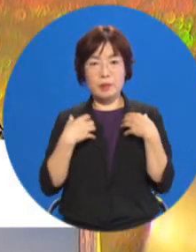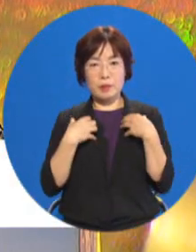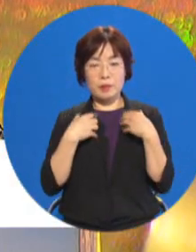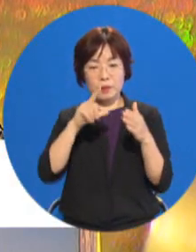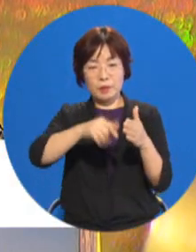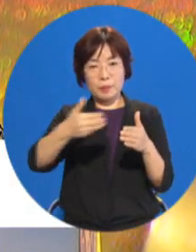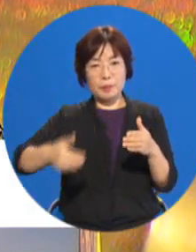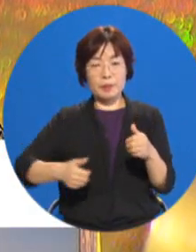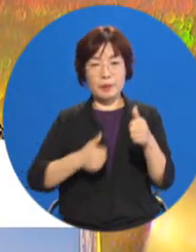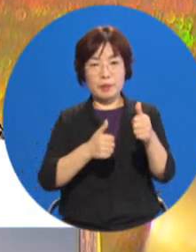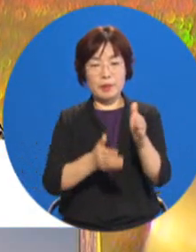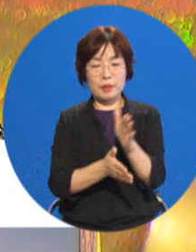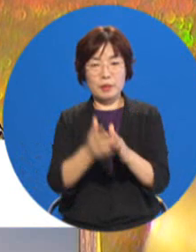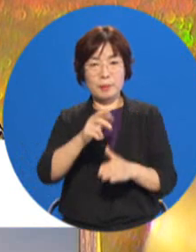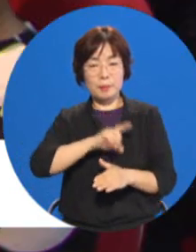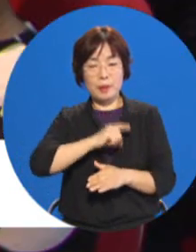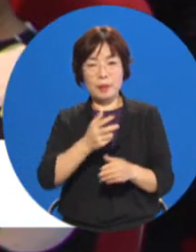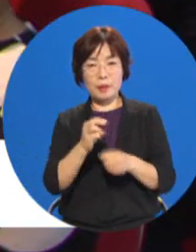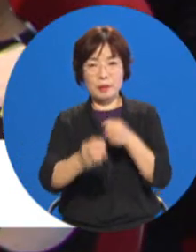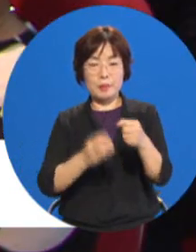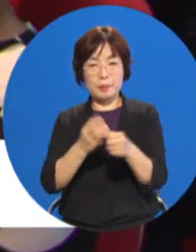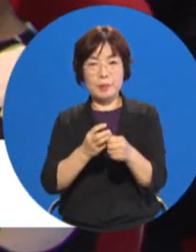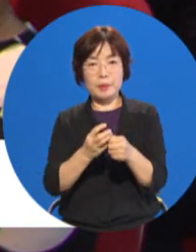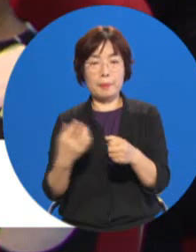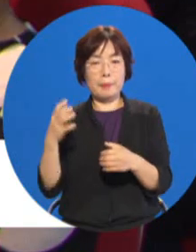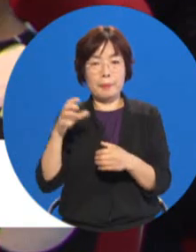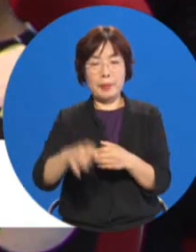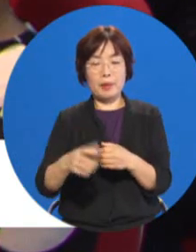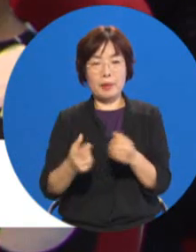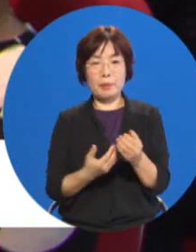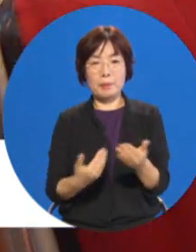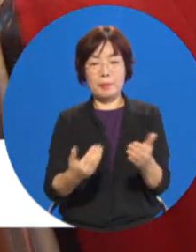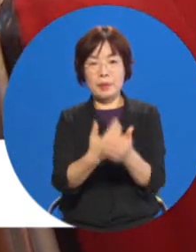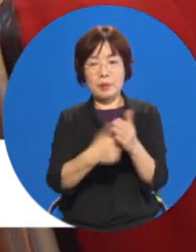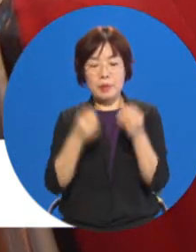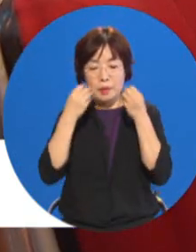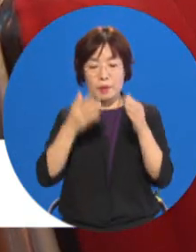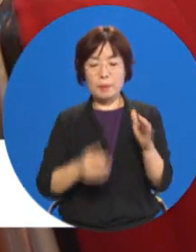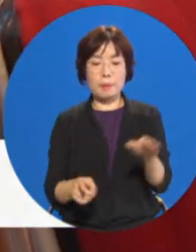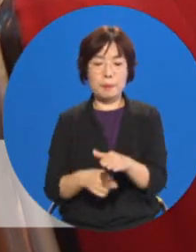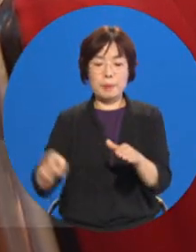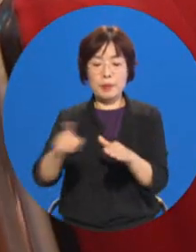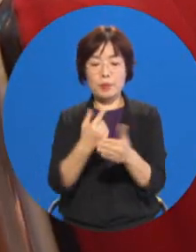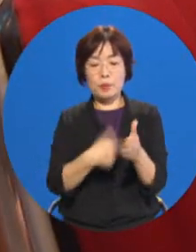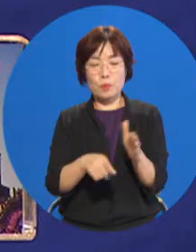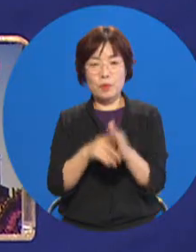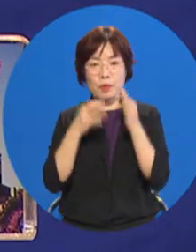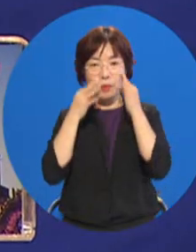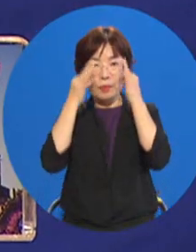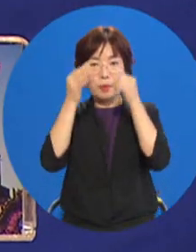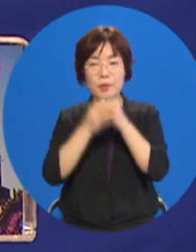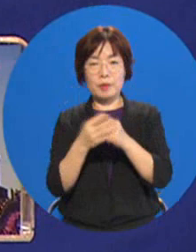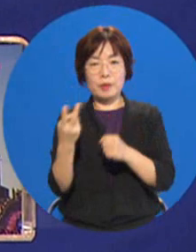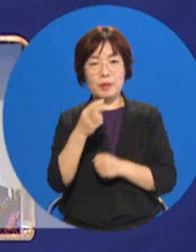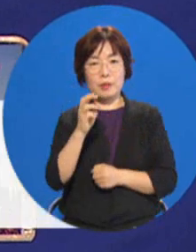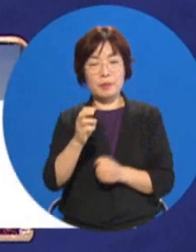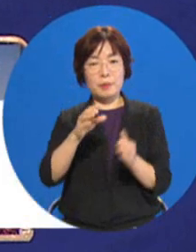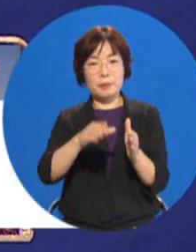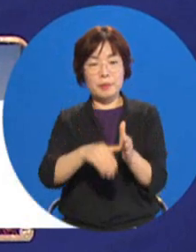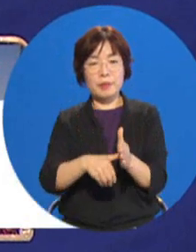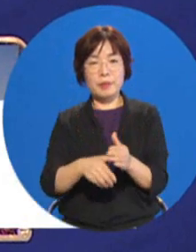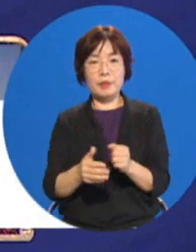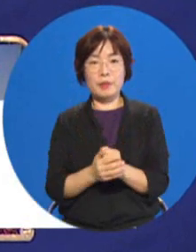맞춰 시승격 30주년에 강한 의미를 부여하고 새로운 도약을 위한 당분질에 들어갔습니다.